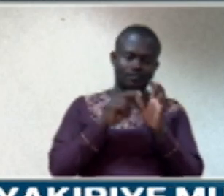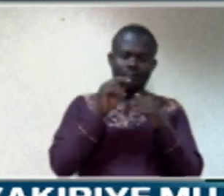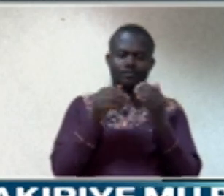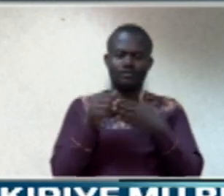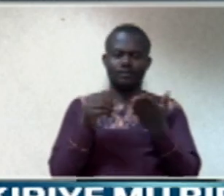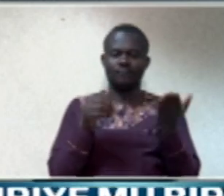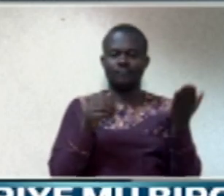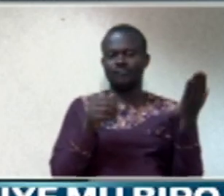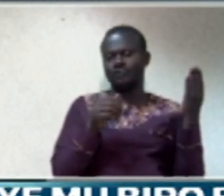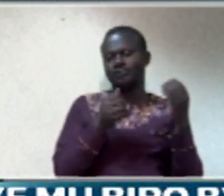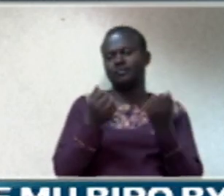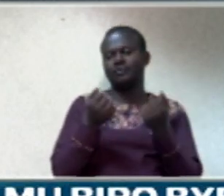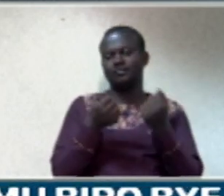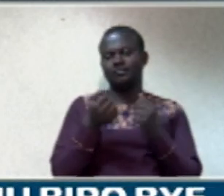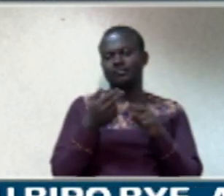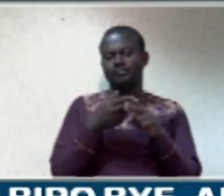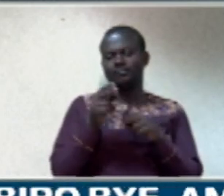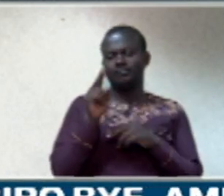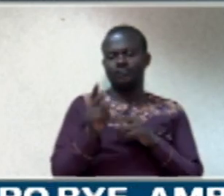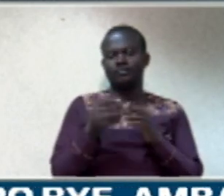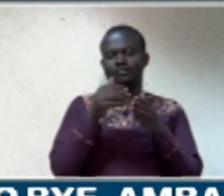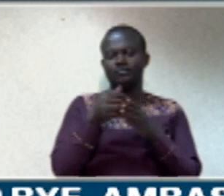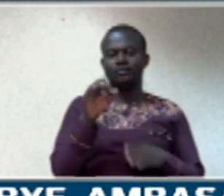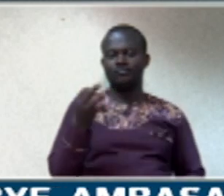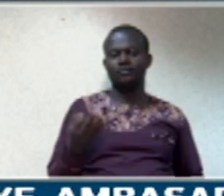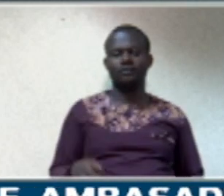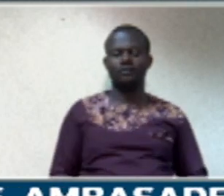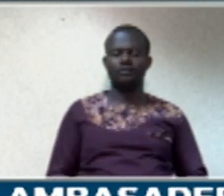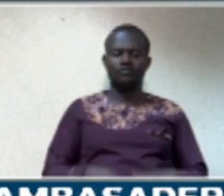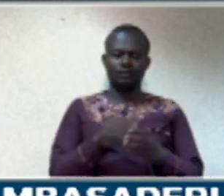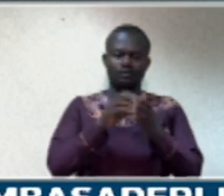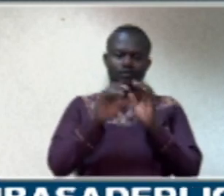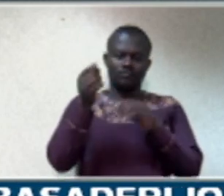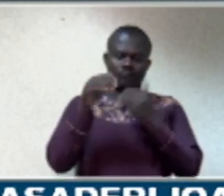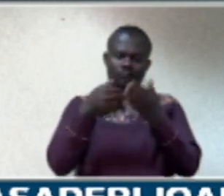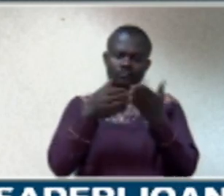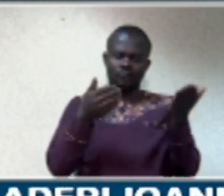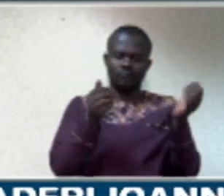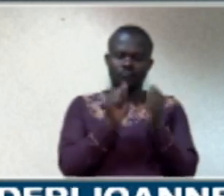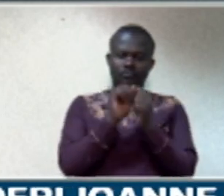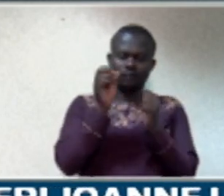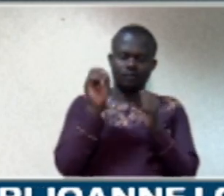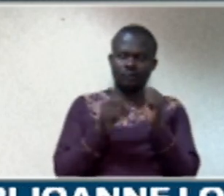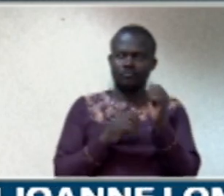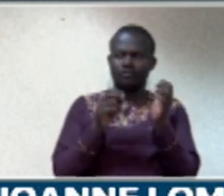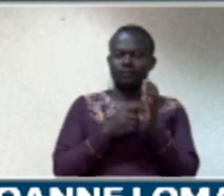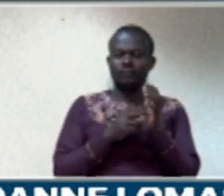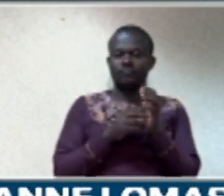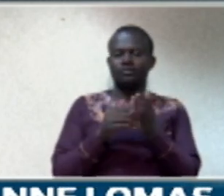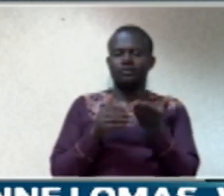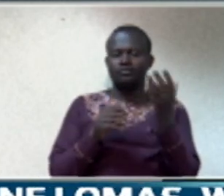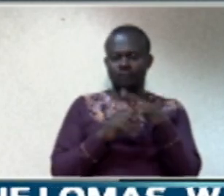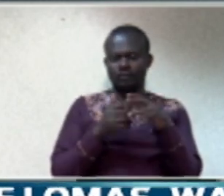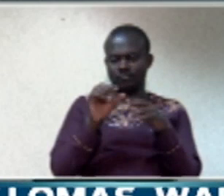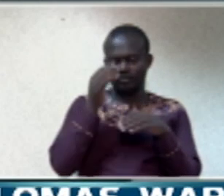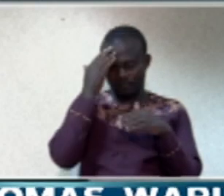ari nk'imodoka ziri hagati y'ibihumbi bibiri n'ibihumbi bitatu icyiciro cya mbere kizaba ari 10%, ikaba ari intangiriro ntoya